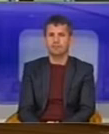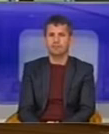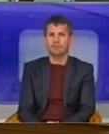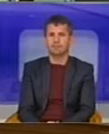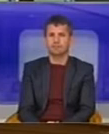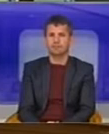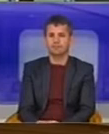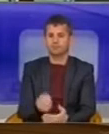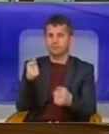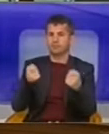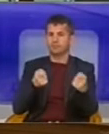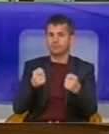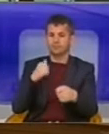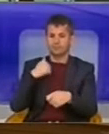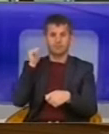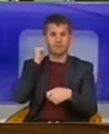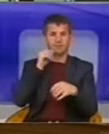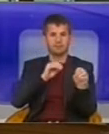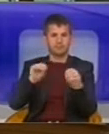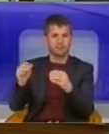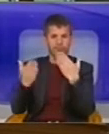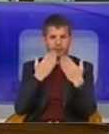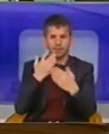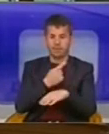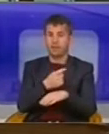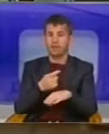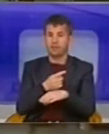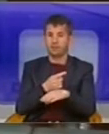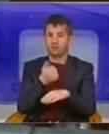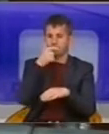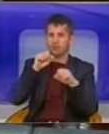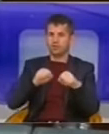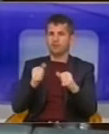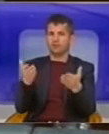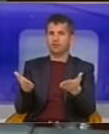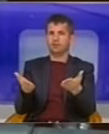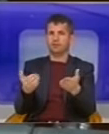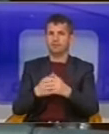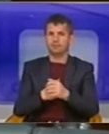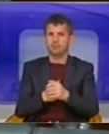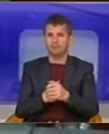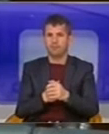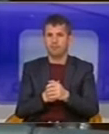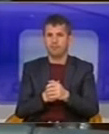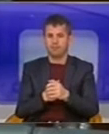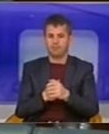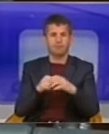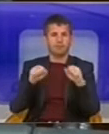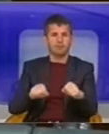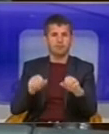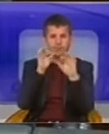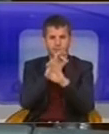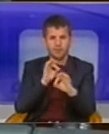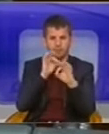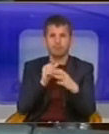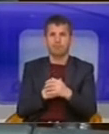Zoti Kryesues na dje shtym ledhjen për një orë me pas qeverinë këtu. Qeverinë prapë se kemi këtu si